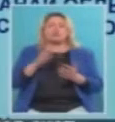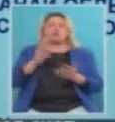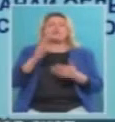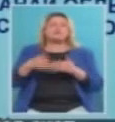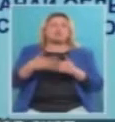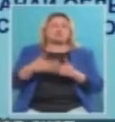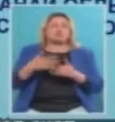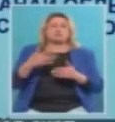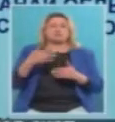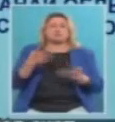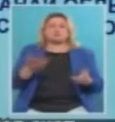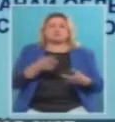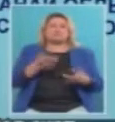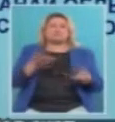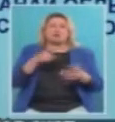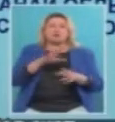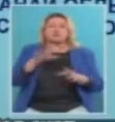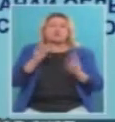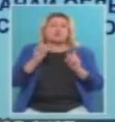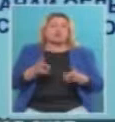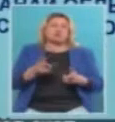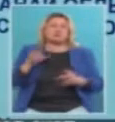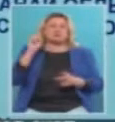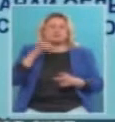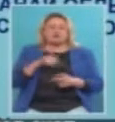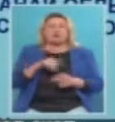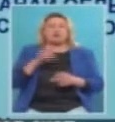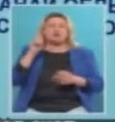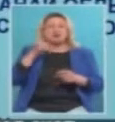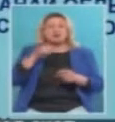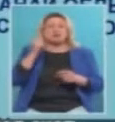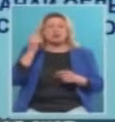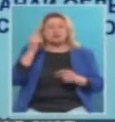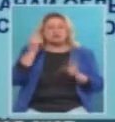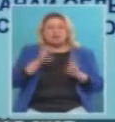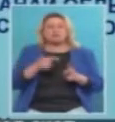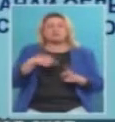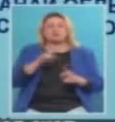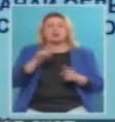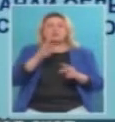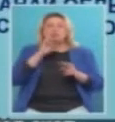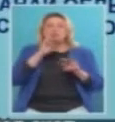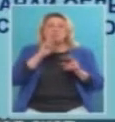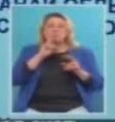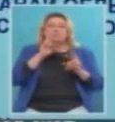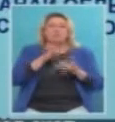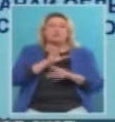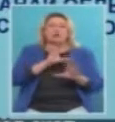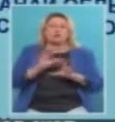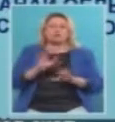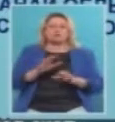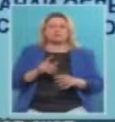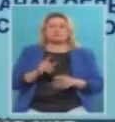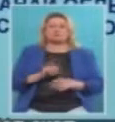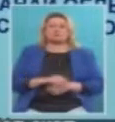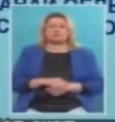ответственности у них не возникает. То есть они, как правило, все согласны с этим. Они согласны с тем, что они должным образом его не выпасали, что там у них не беркованный